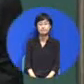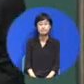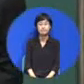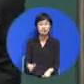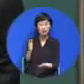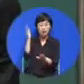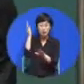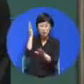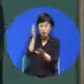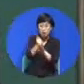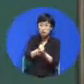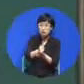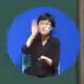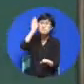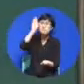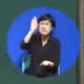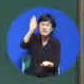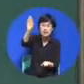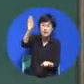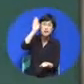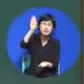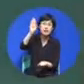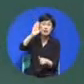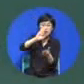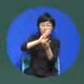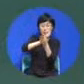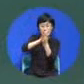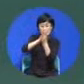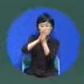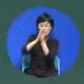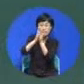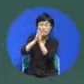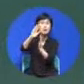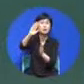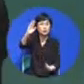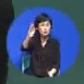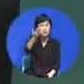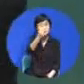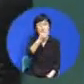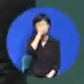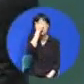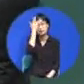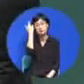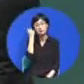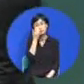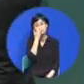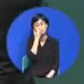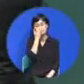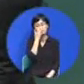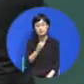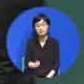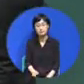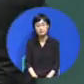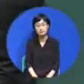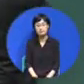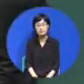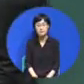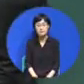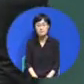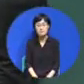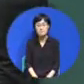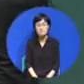드디어 미래를 바꾸는 기도가 시작된 겁니다. And finally the prayer began to change the future. What was that?